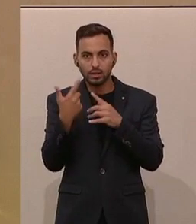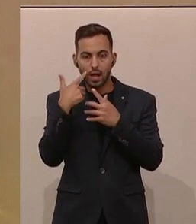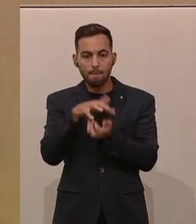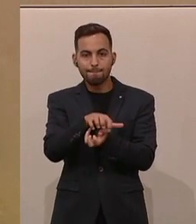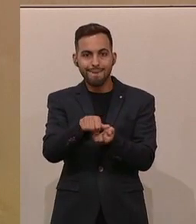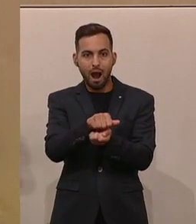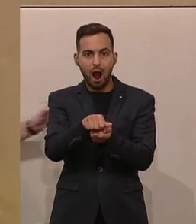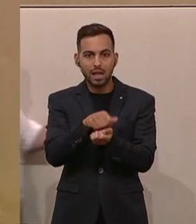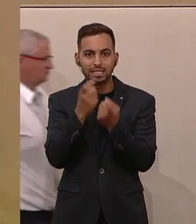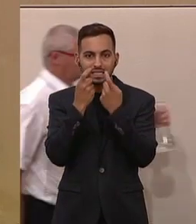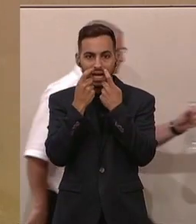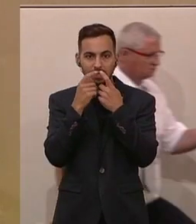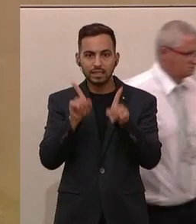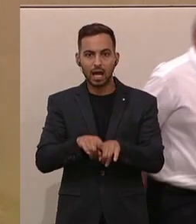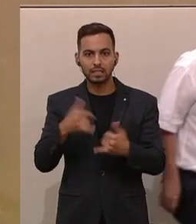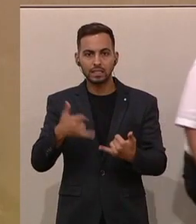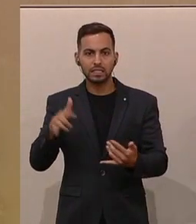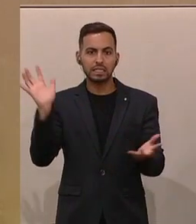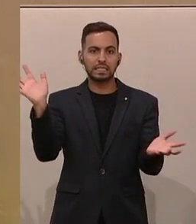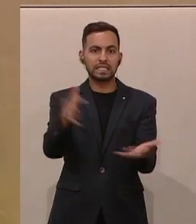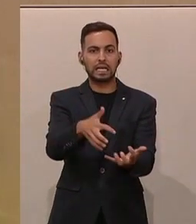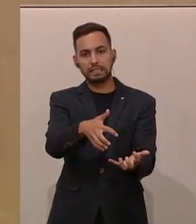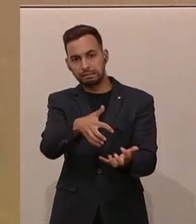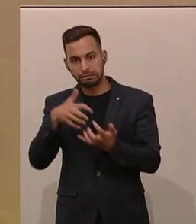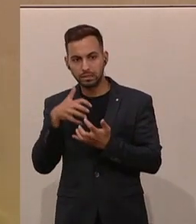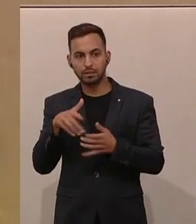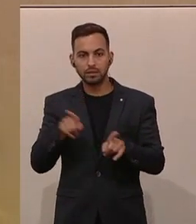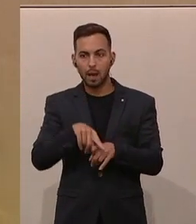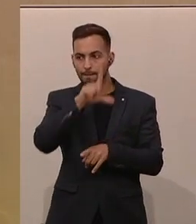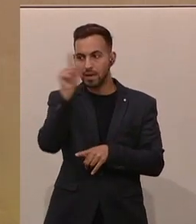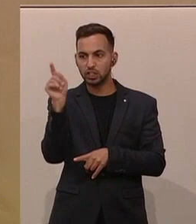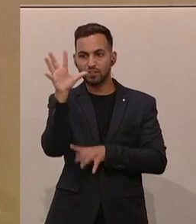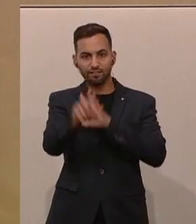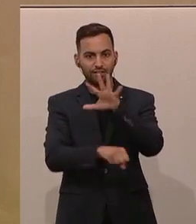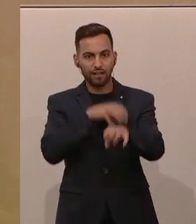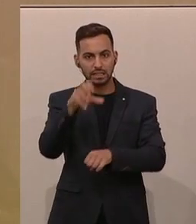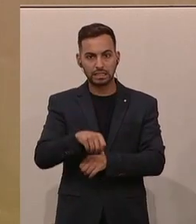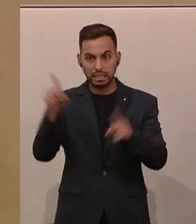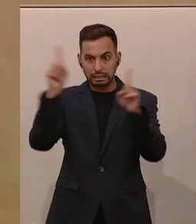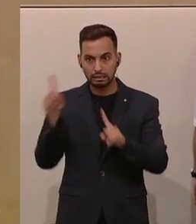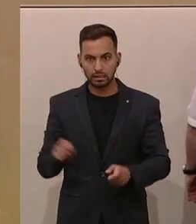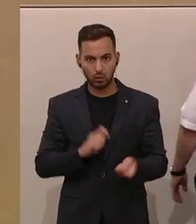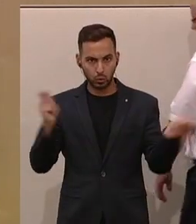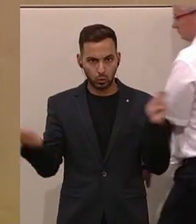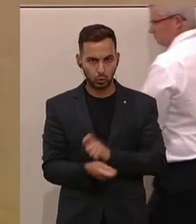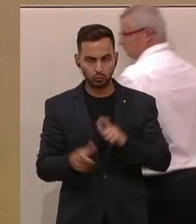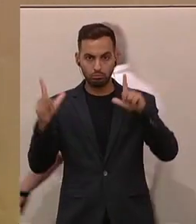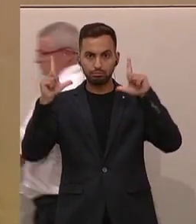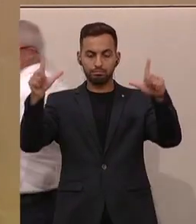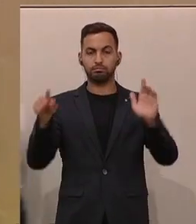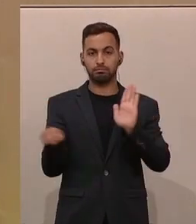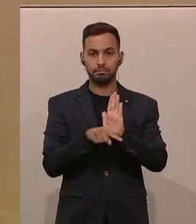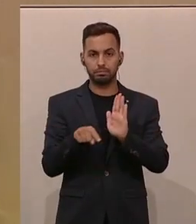zu spitzen Reißzähnen geworden und auf einmal handelt es sich um menschenfressende Bestien. Viele vergessen aber in